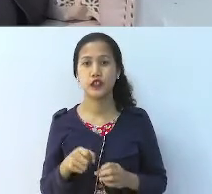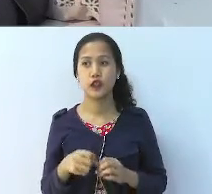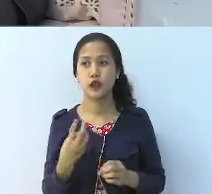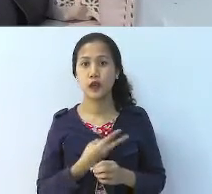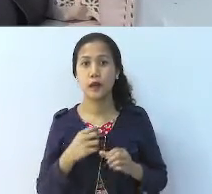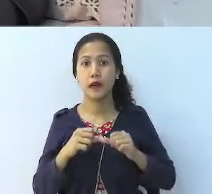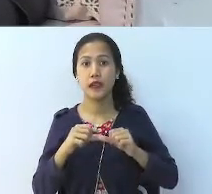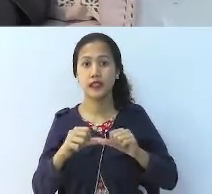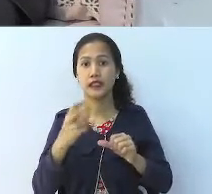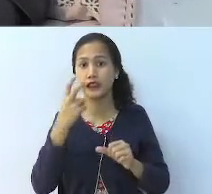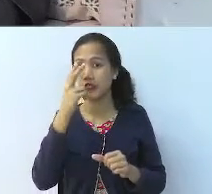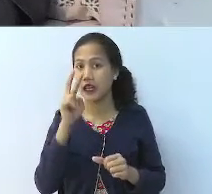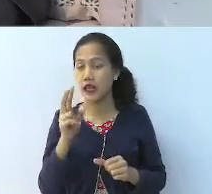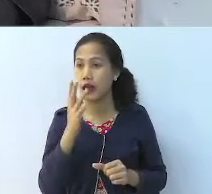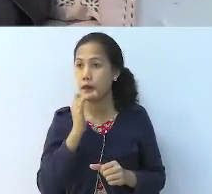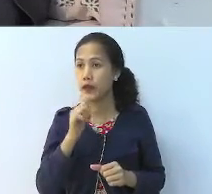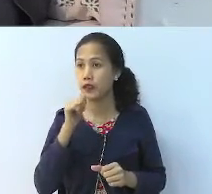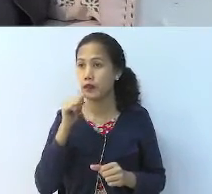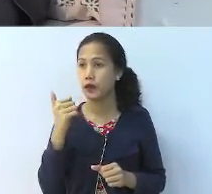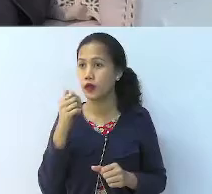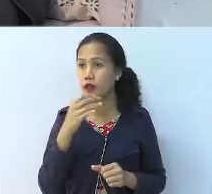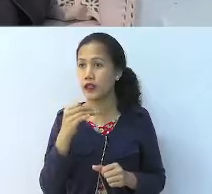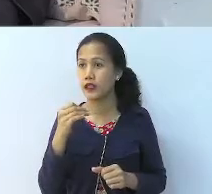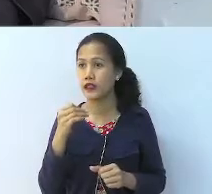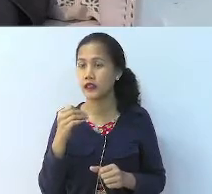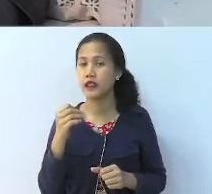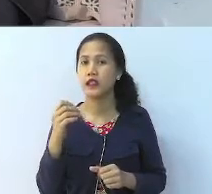for tuning in. And I do believe that this program ay